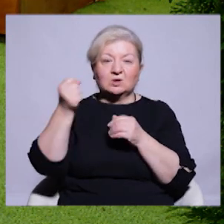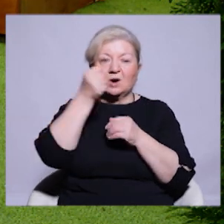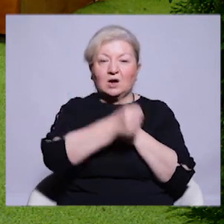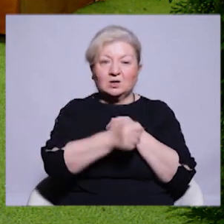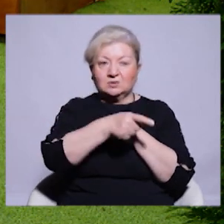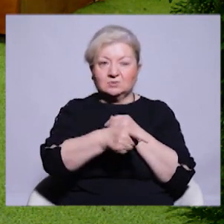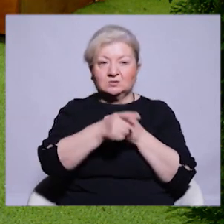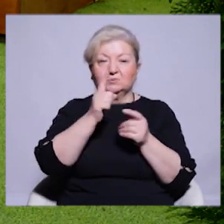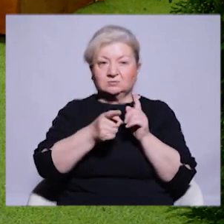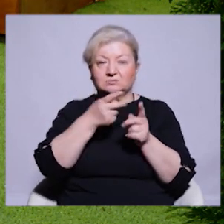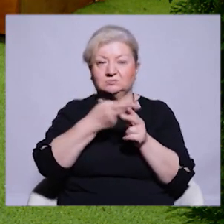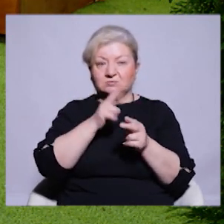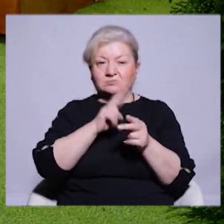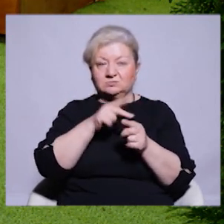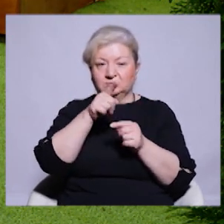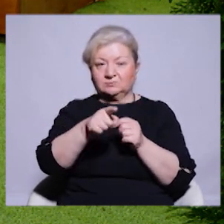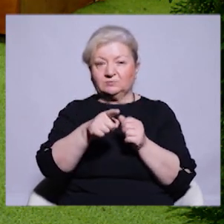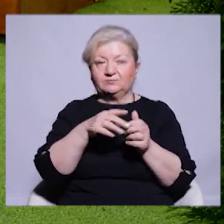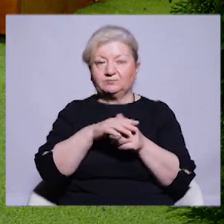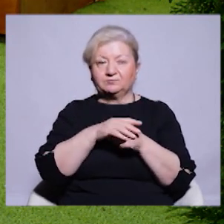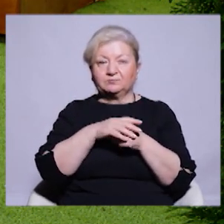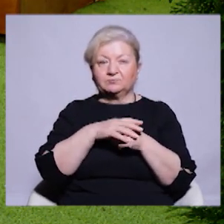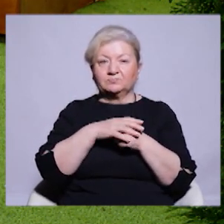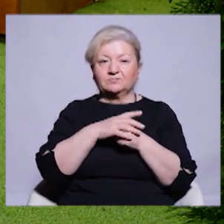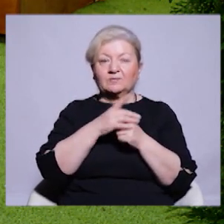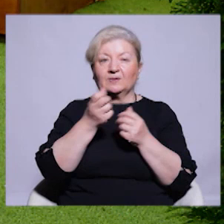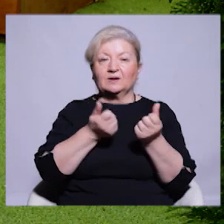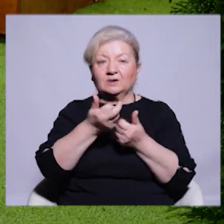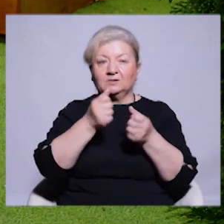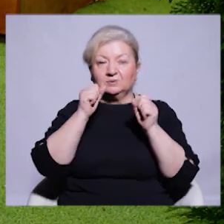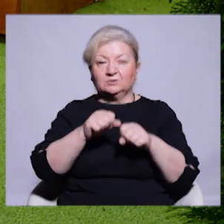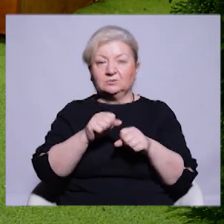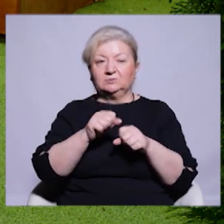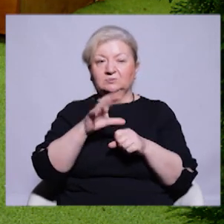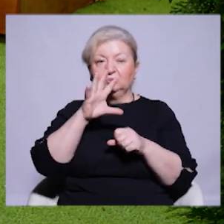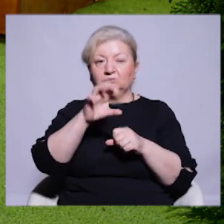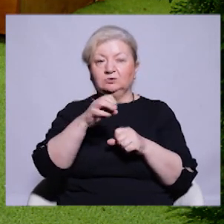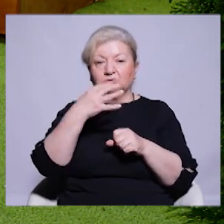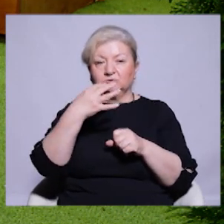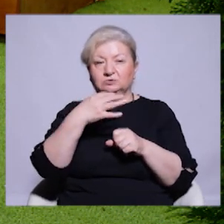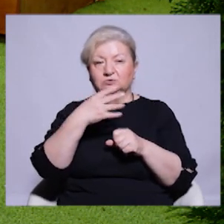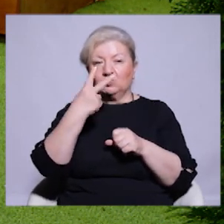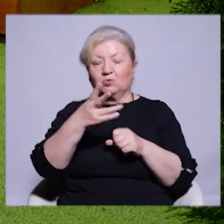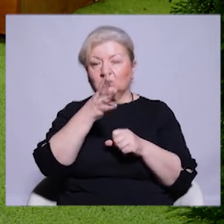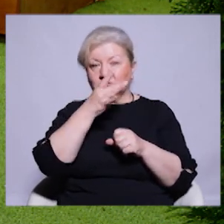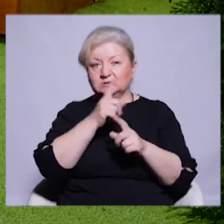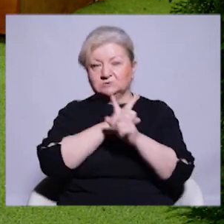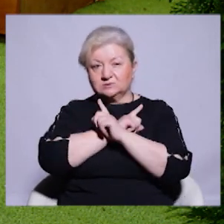და ამიტომაც მხოლოდ ამ ალგორითმით შეგვიძლია ამისი გამოანგარიშება. და გარდაიცვალა 502 წელს